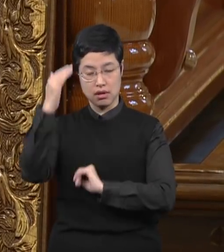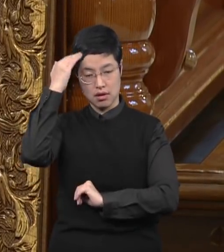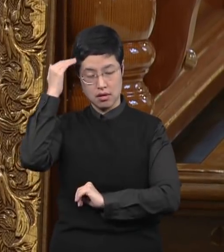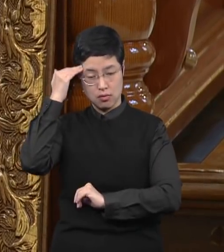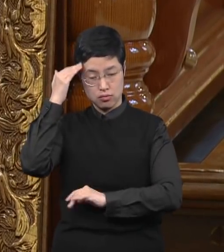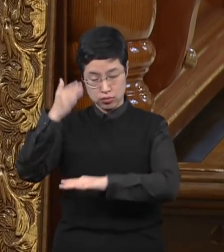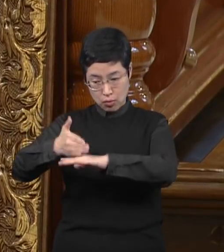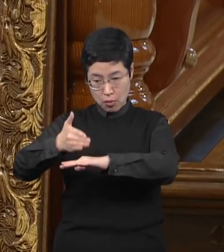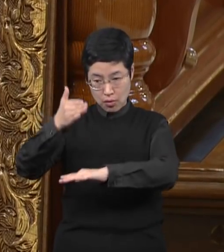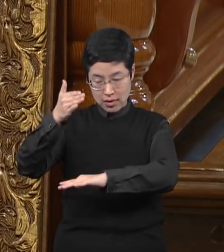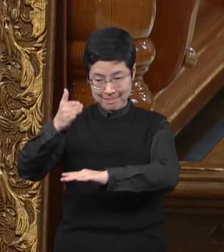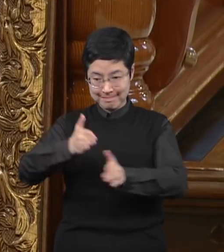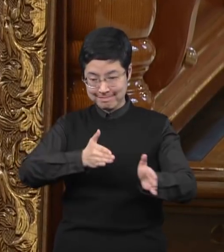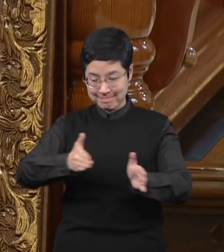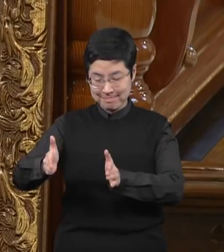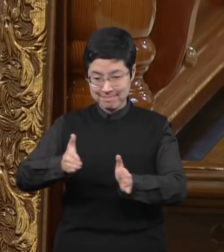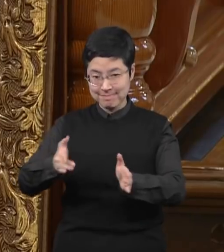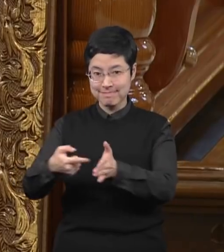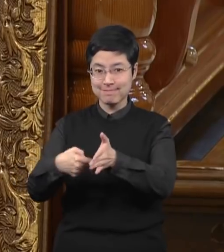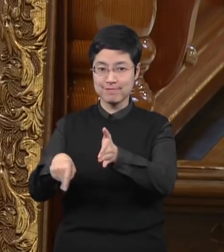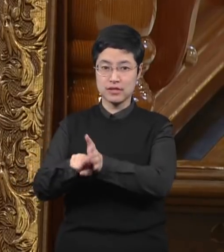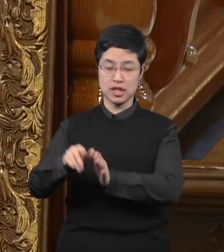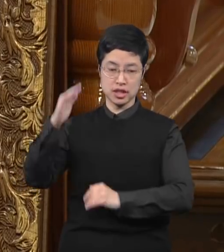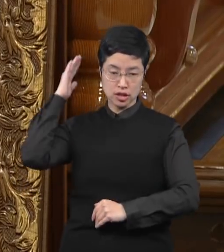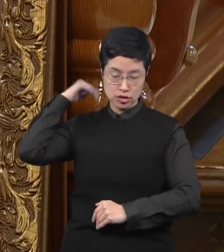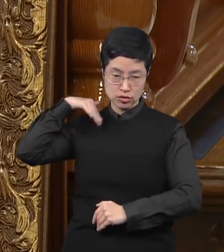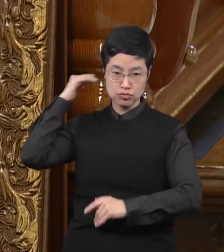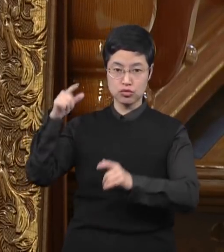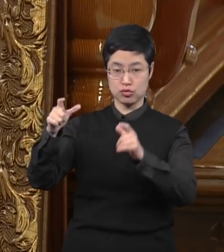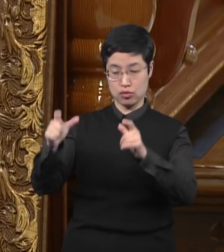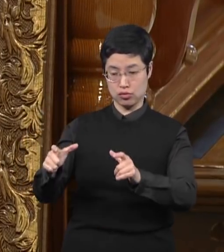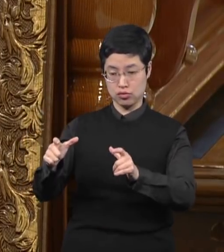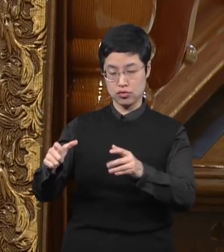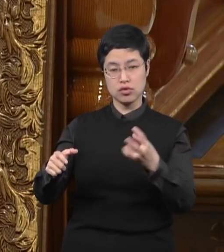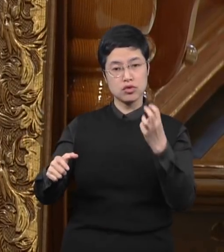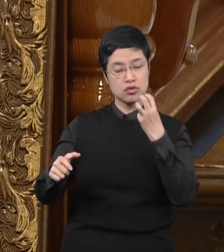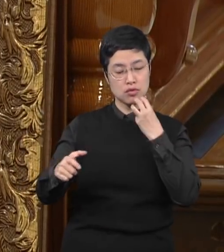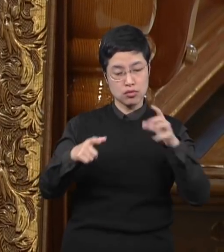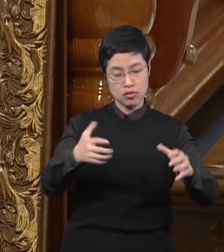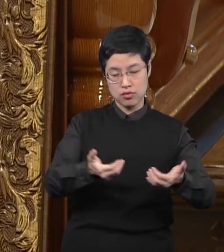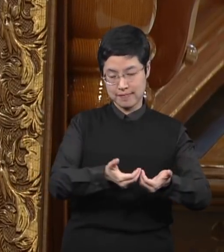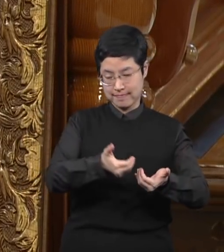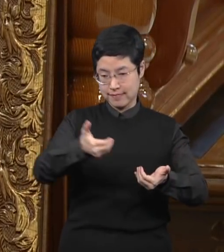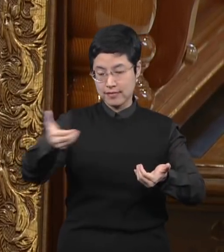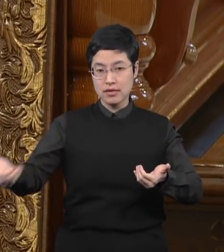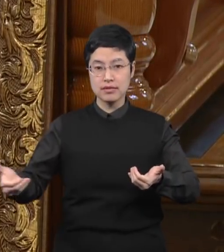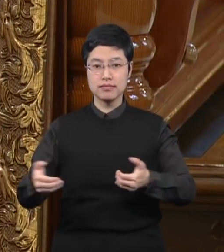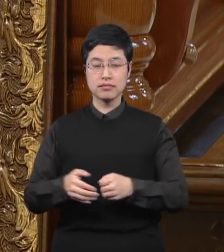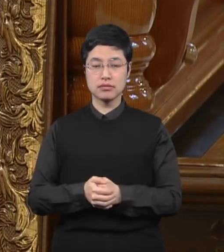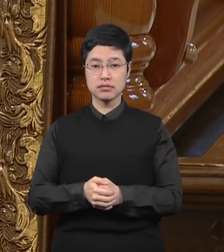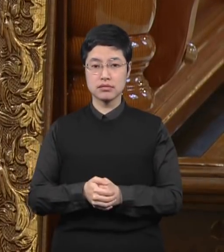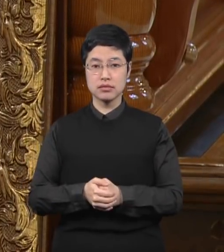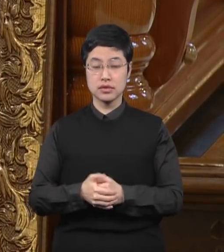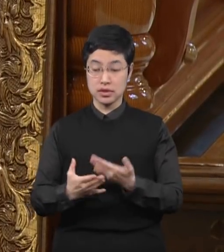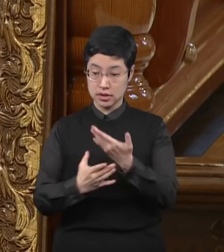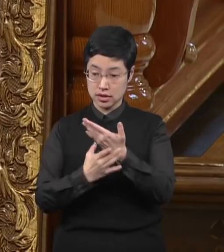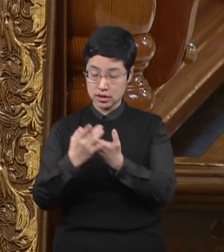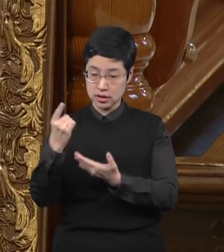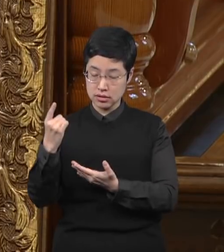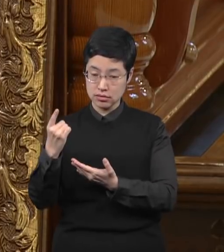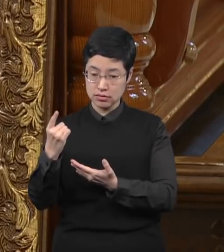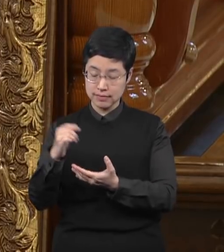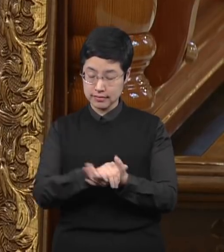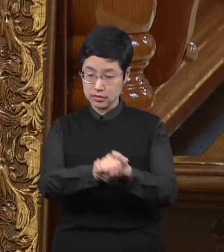통일시대를 대비한 의정부 교구를 분할하셨고 친교의